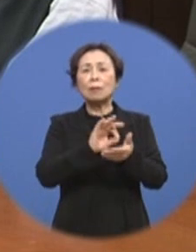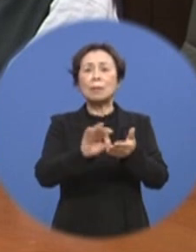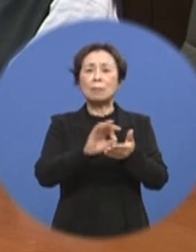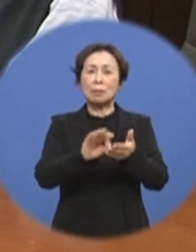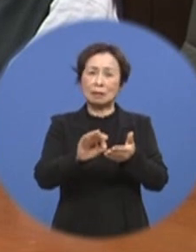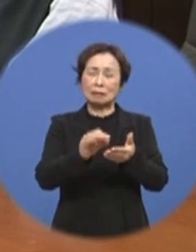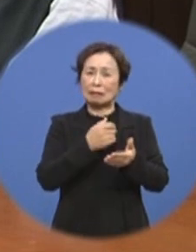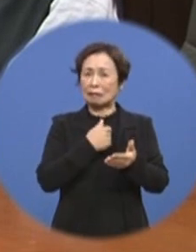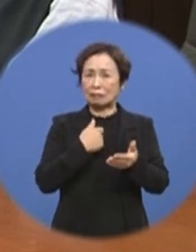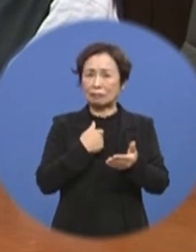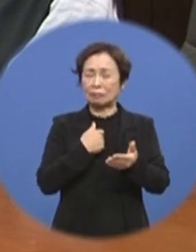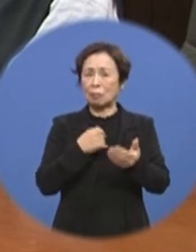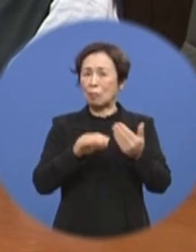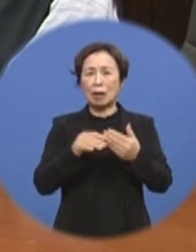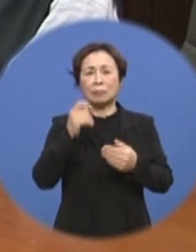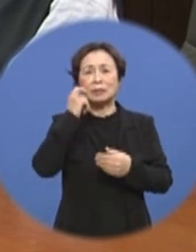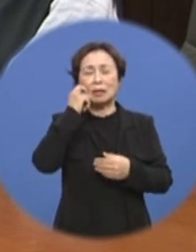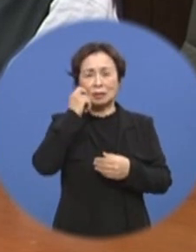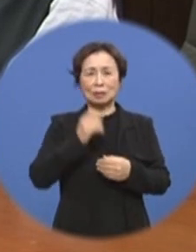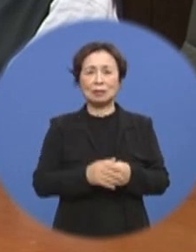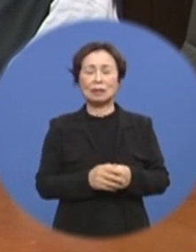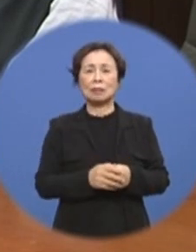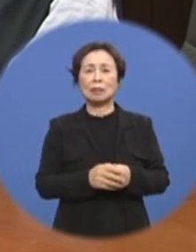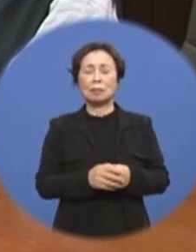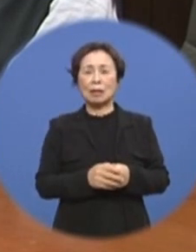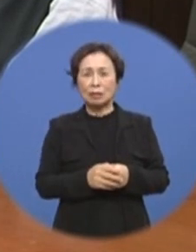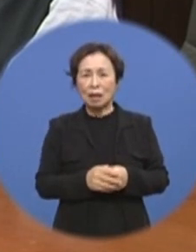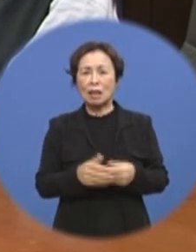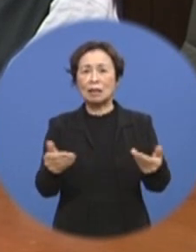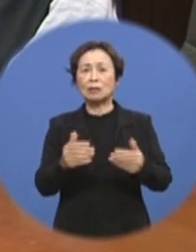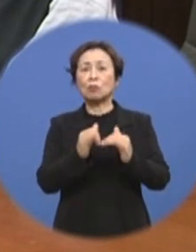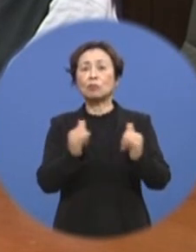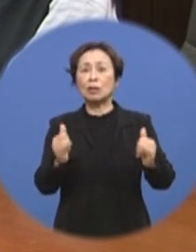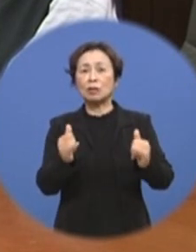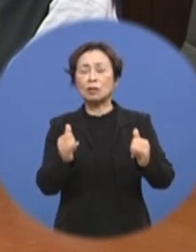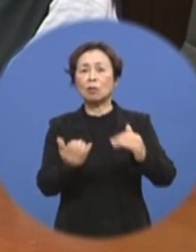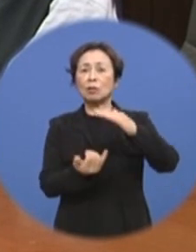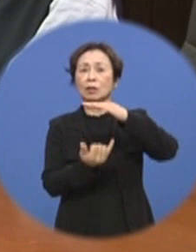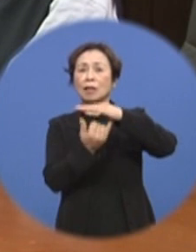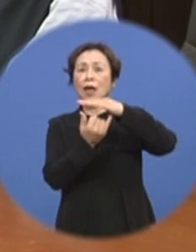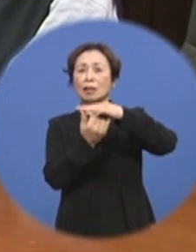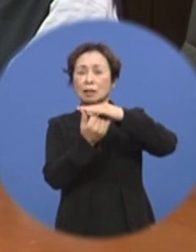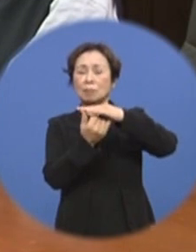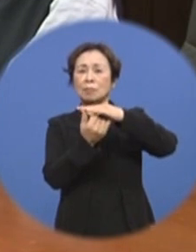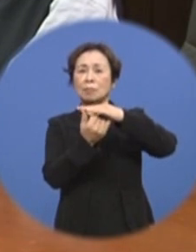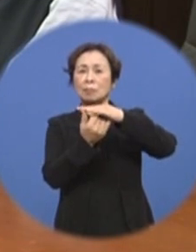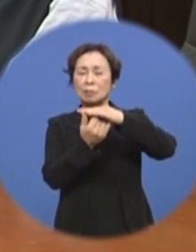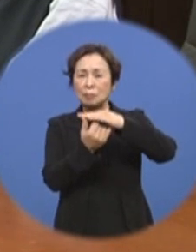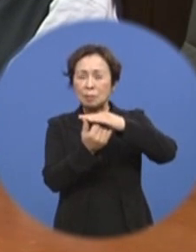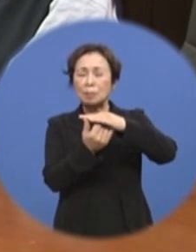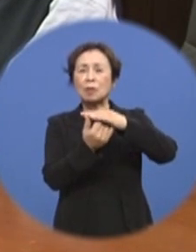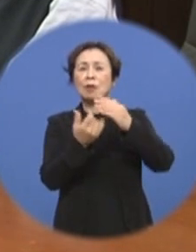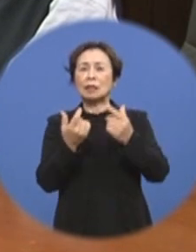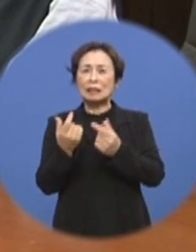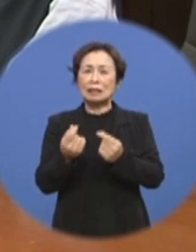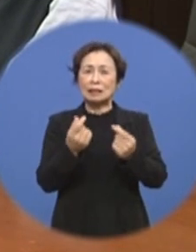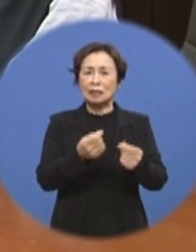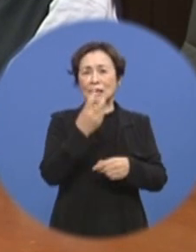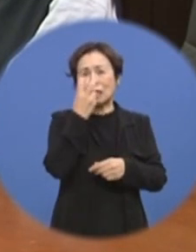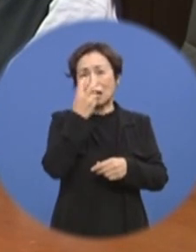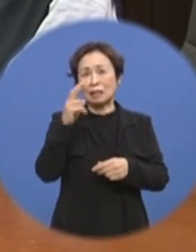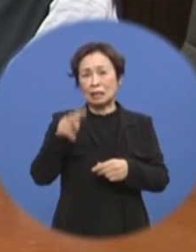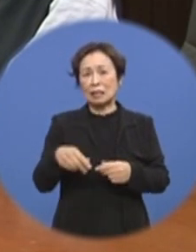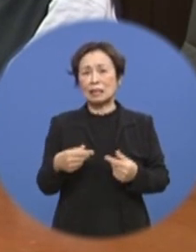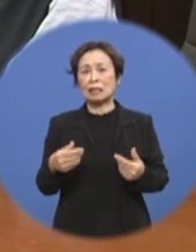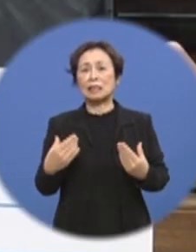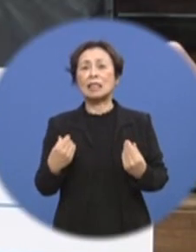あの店員はこれ以上カットしないに努力したいんだけどマーハのきちんと定員管理はしていかないといけないね